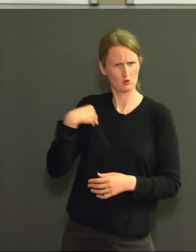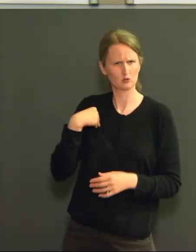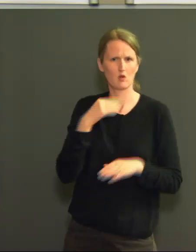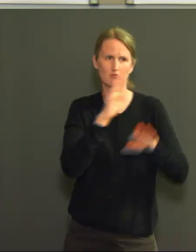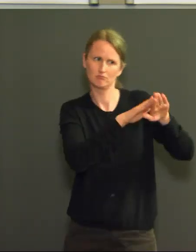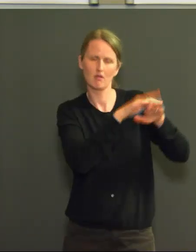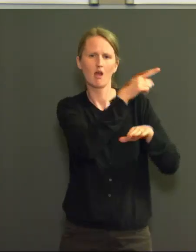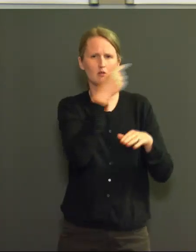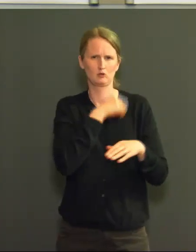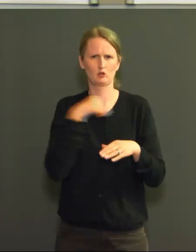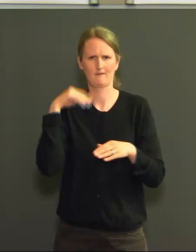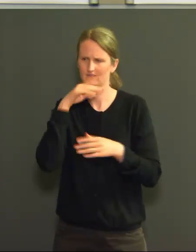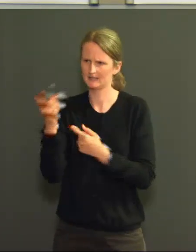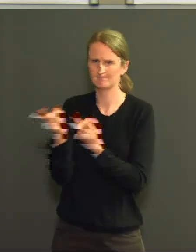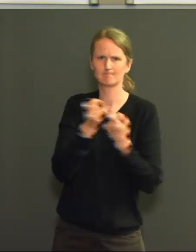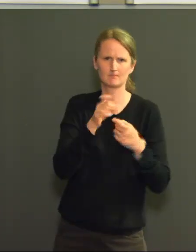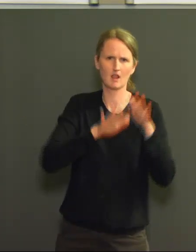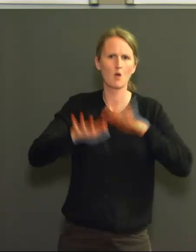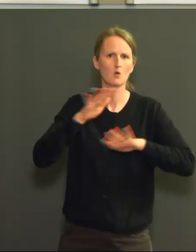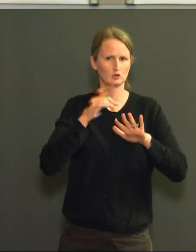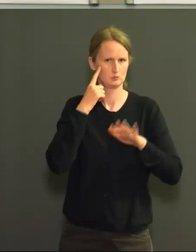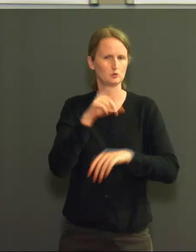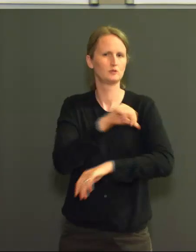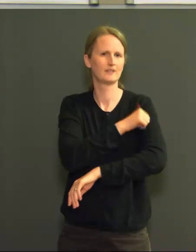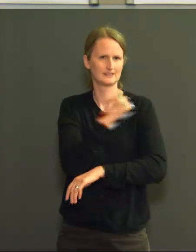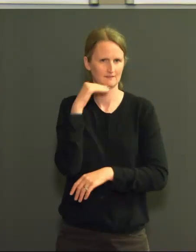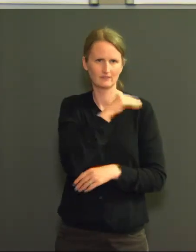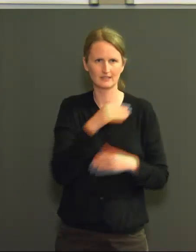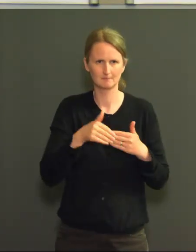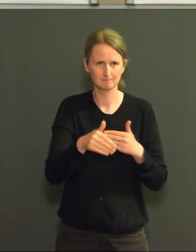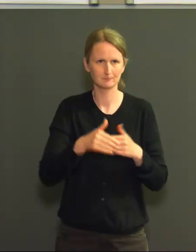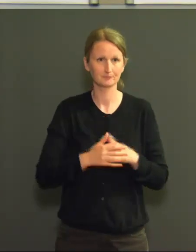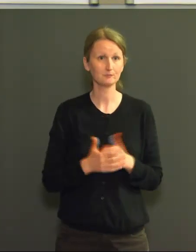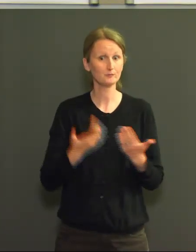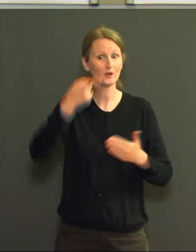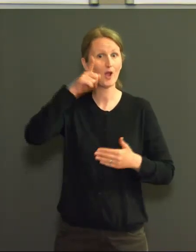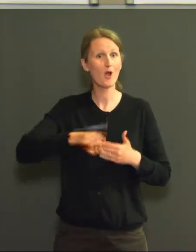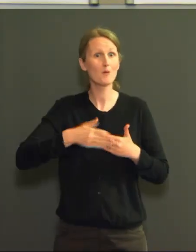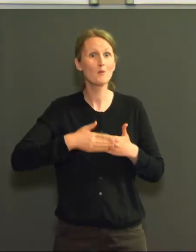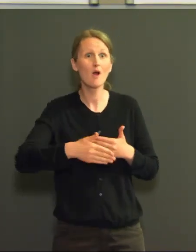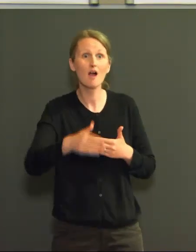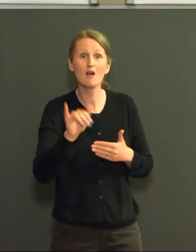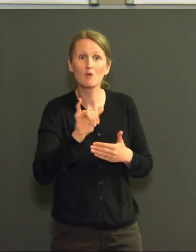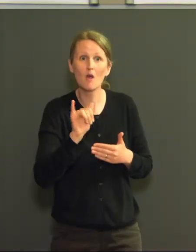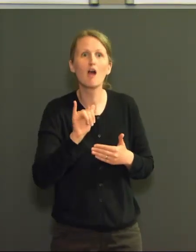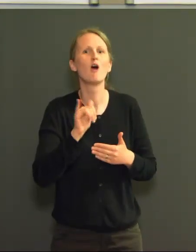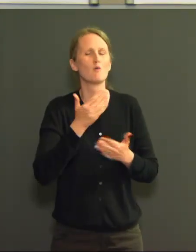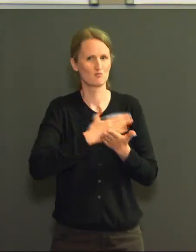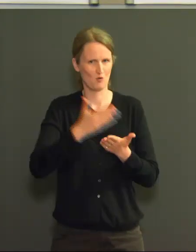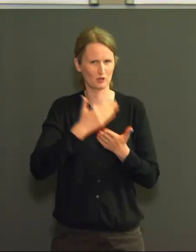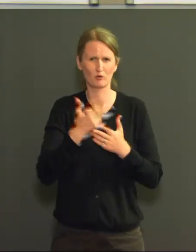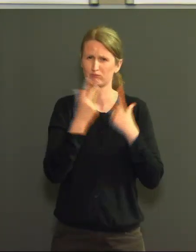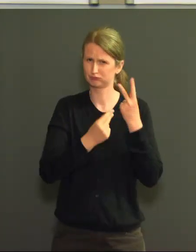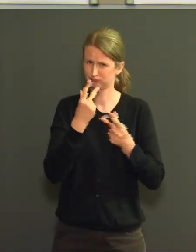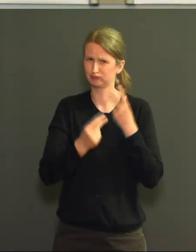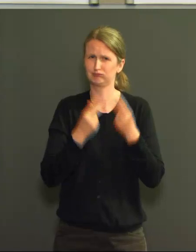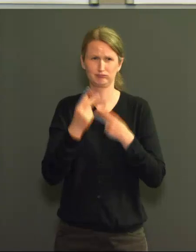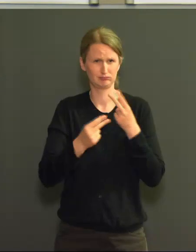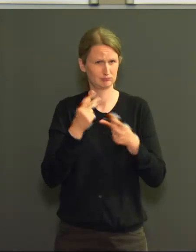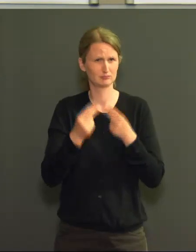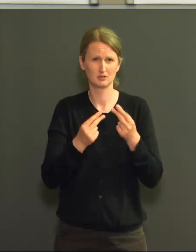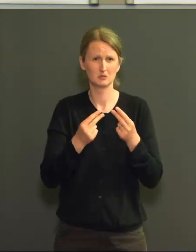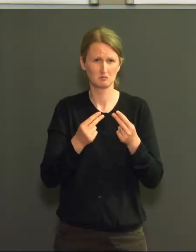Ce mois-ci, la campagne de vaccination va encore monter d'un cran, puisqu'au moins 4,5 millions de